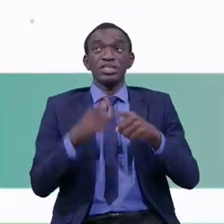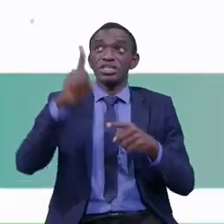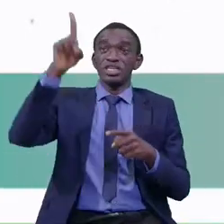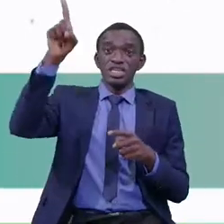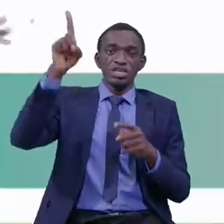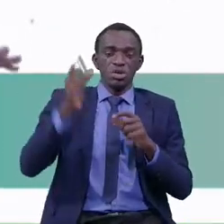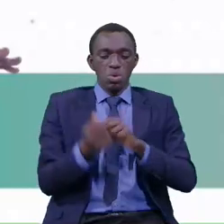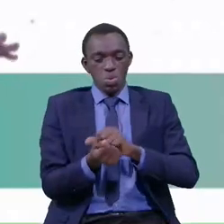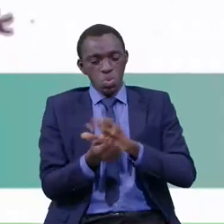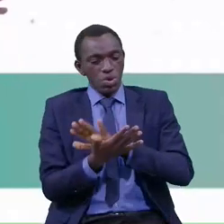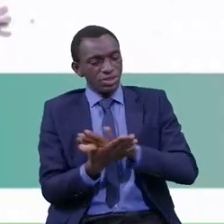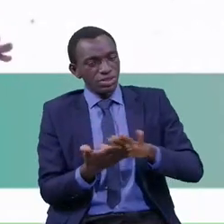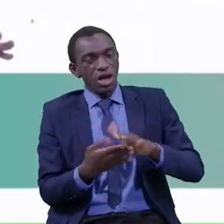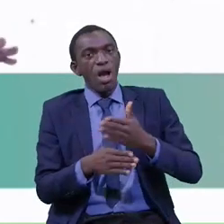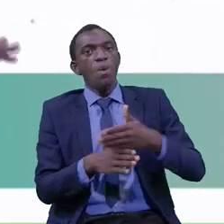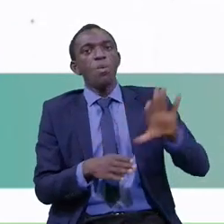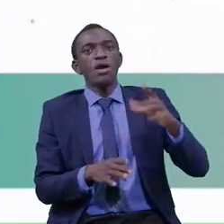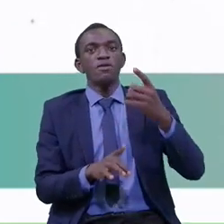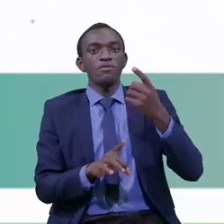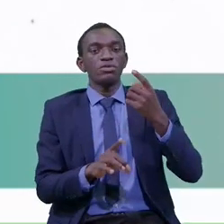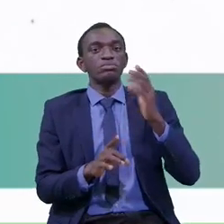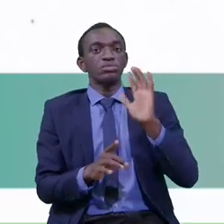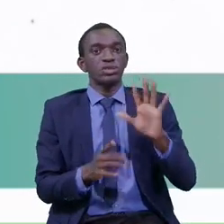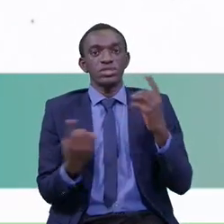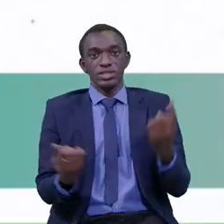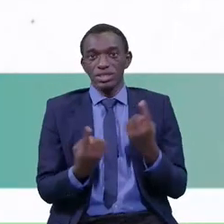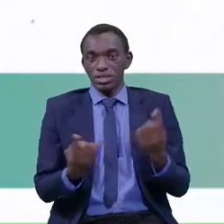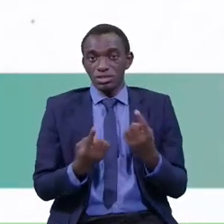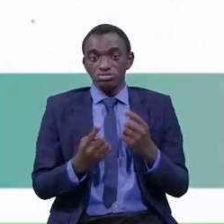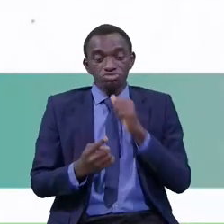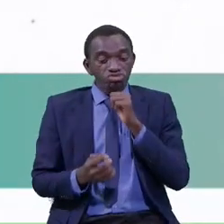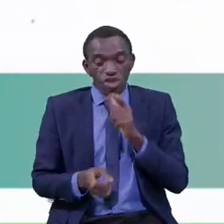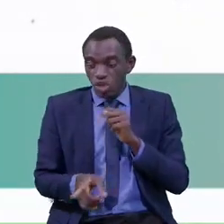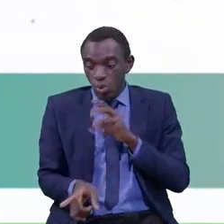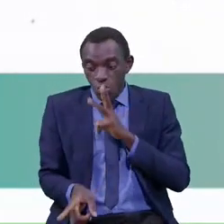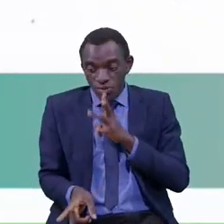péchés par l'eau du baptême. L'eau